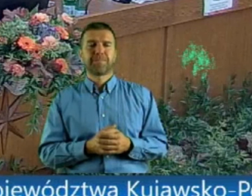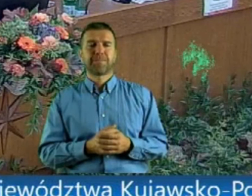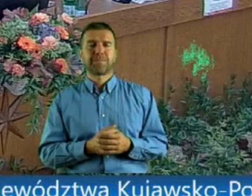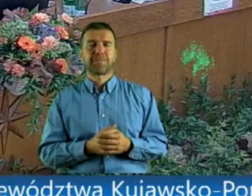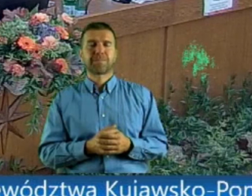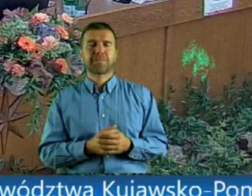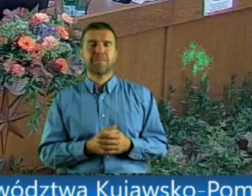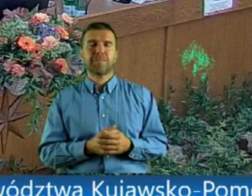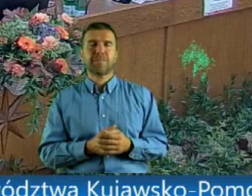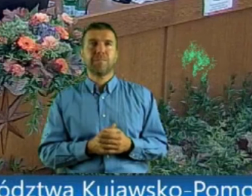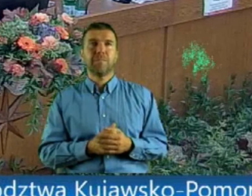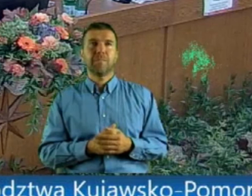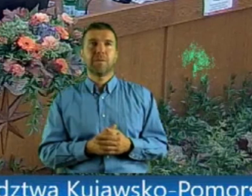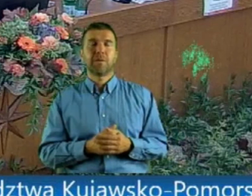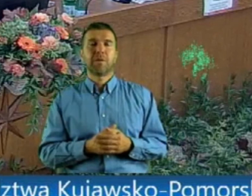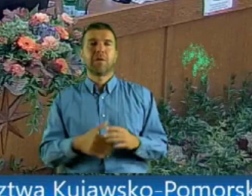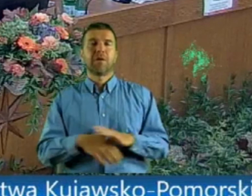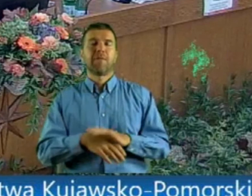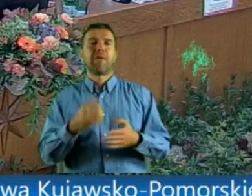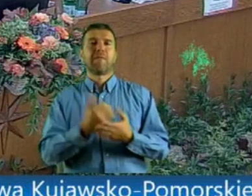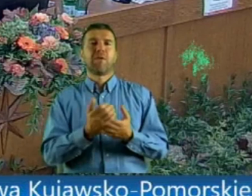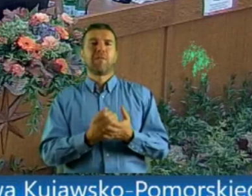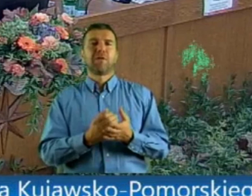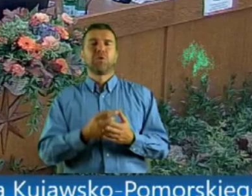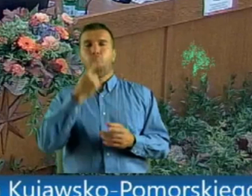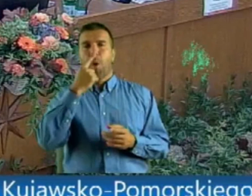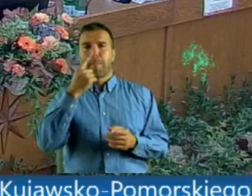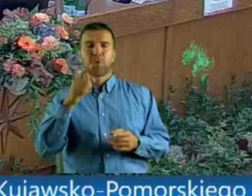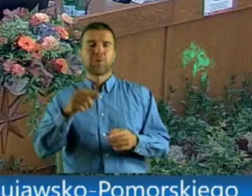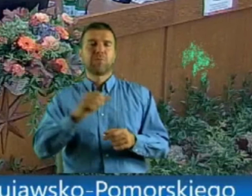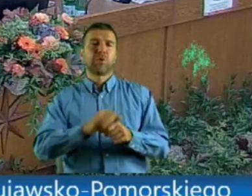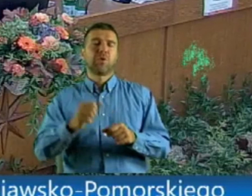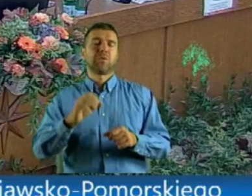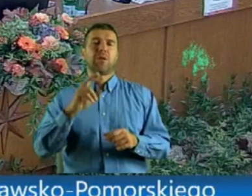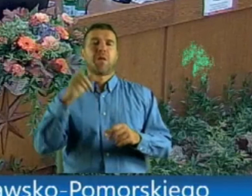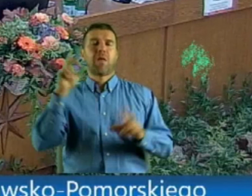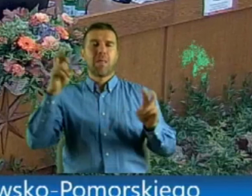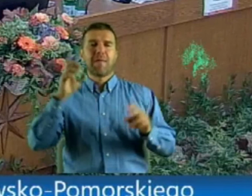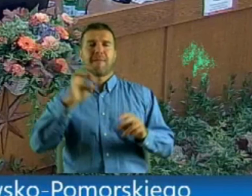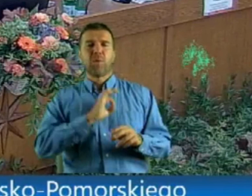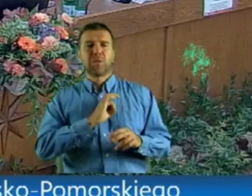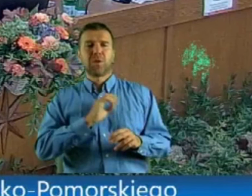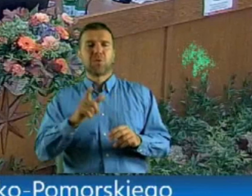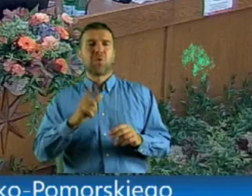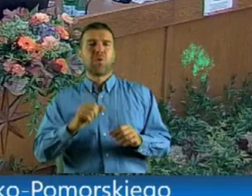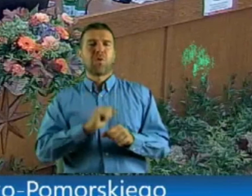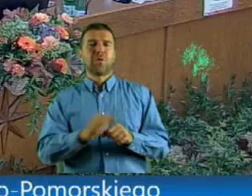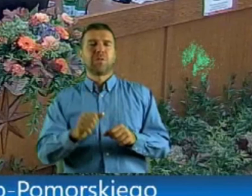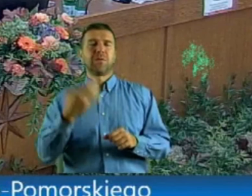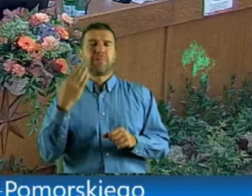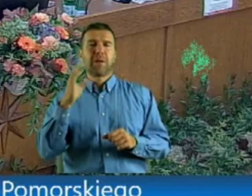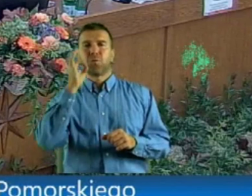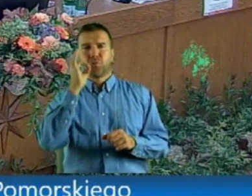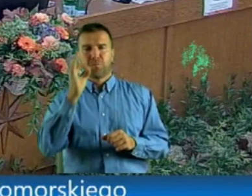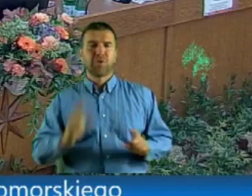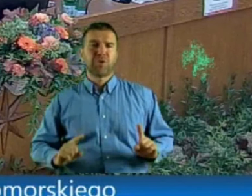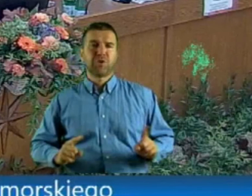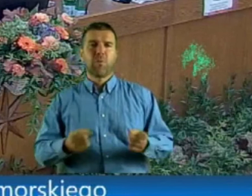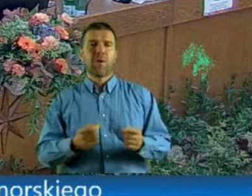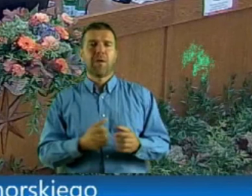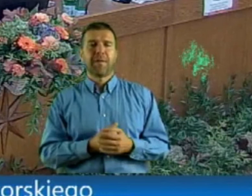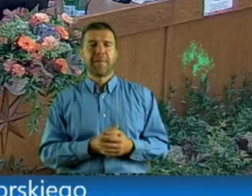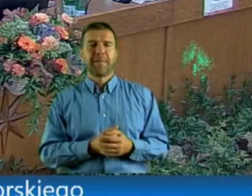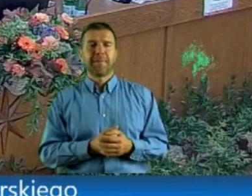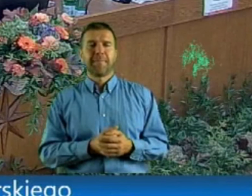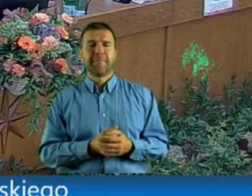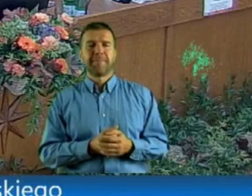Forum Młodzieży Województwa Opolskiego, tak jest dokładnie, brzmi nazwa własna, i to forum działa w sposób bardzo aktywny, więc